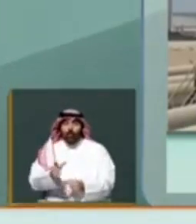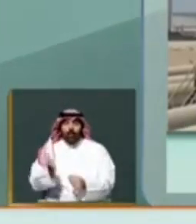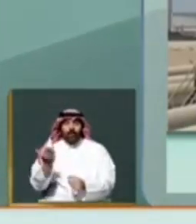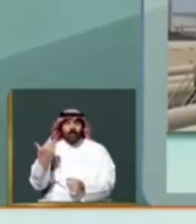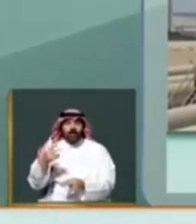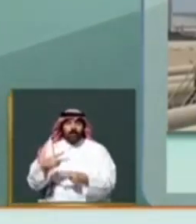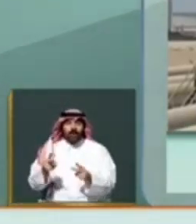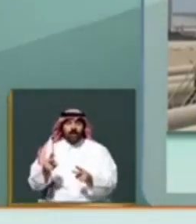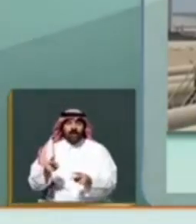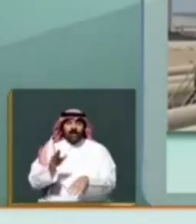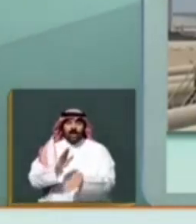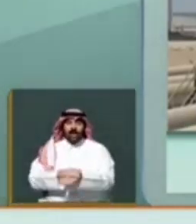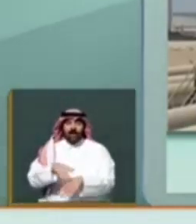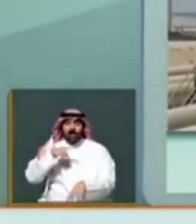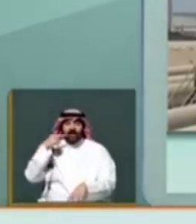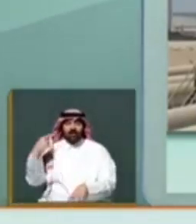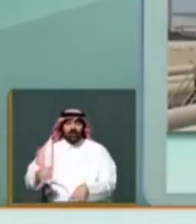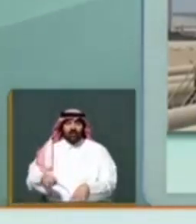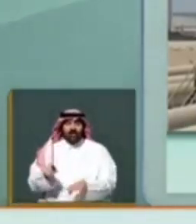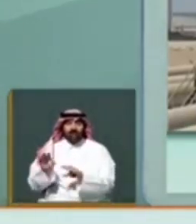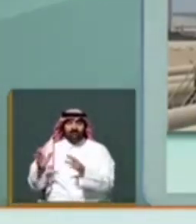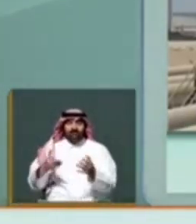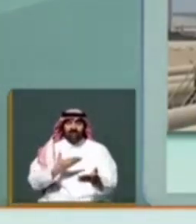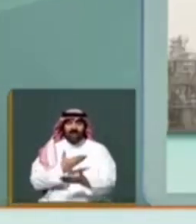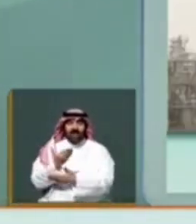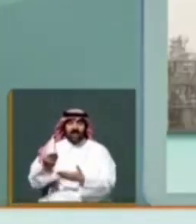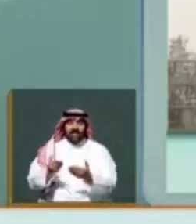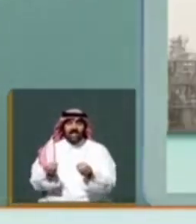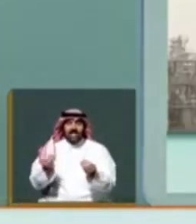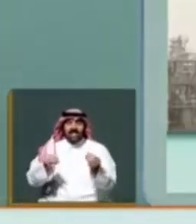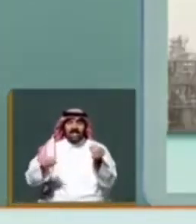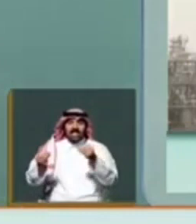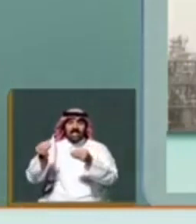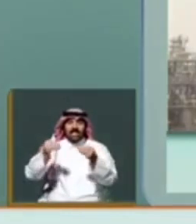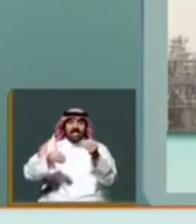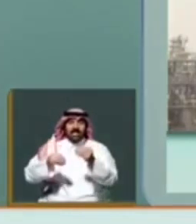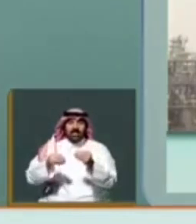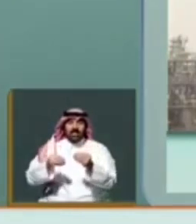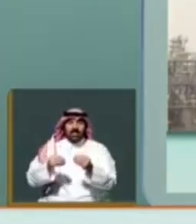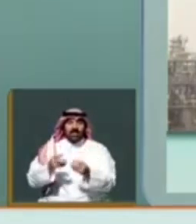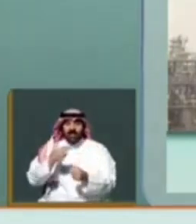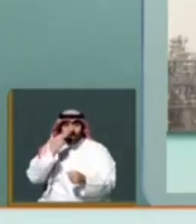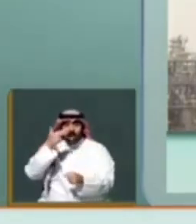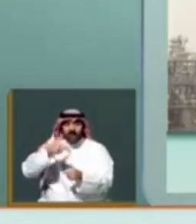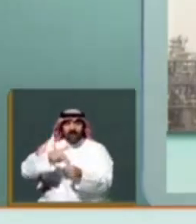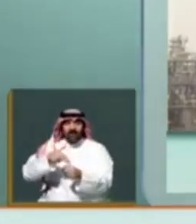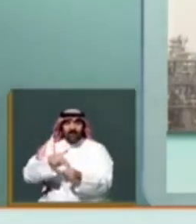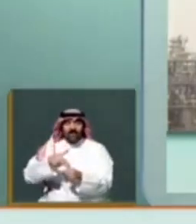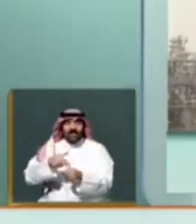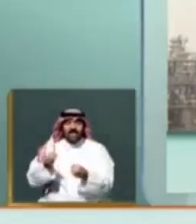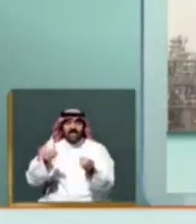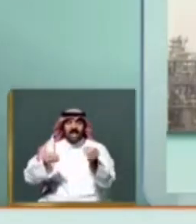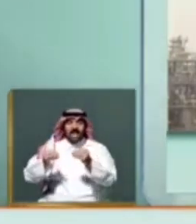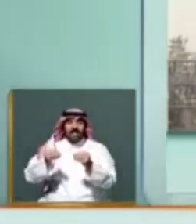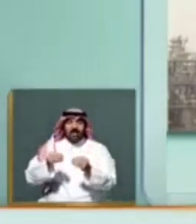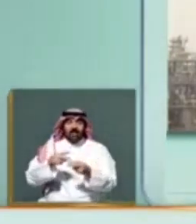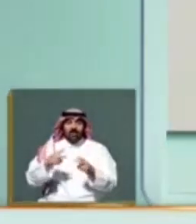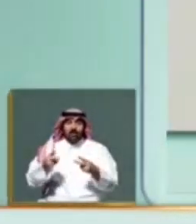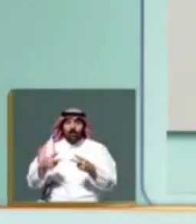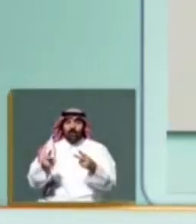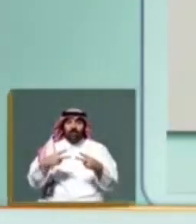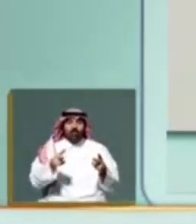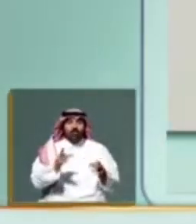كان بعد أن قررت المملكة زيادة إنتاجها والتعامل مع سوق النفط وفق سياسة